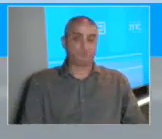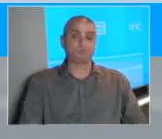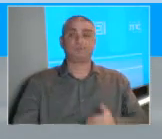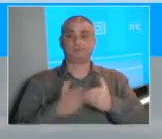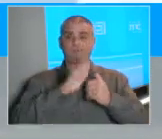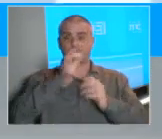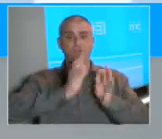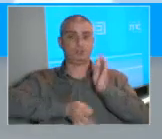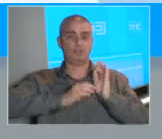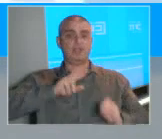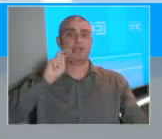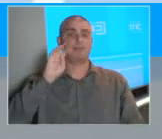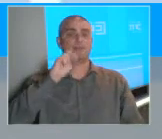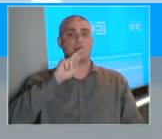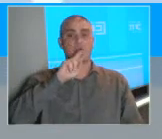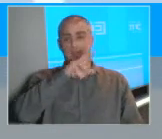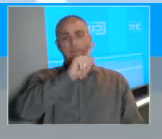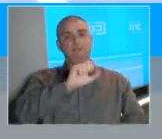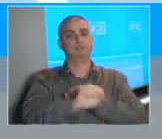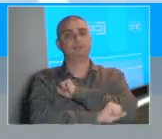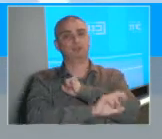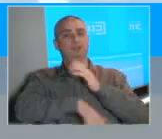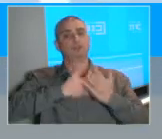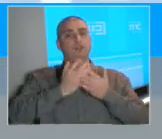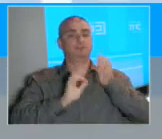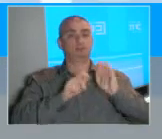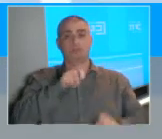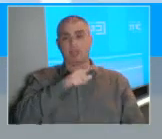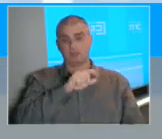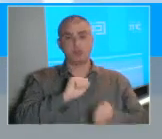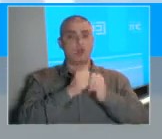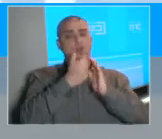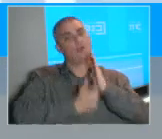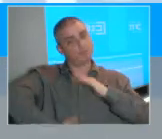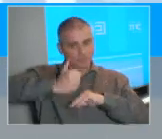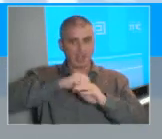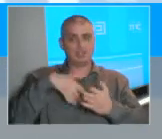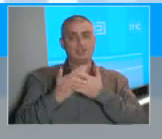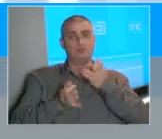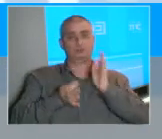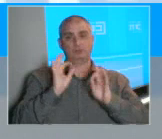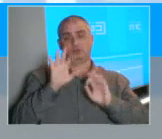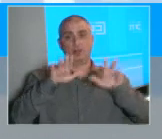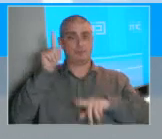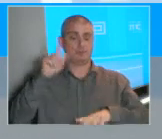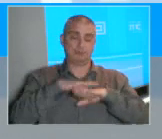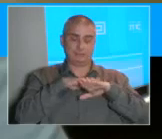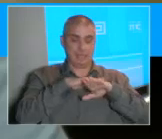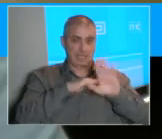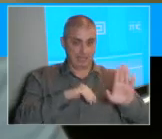רעייתו, עורכת הדין עמית מררי, היא משנה ליועץ המשפטי לכנסת, או בחירה בייעוץ המשפטי לממשלה,